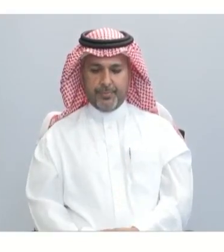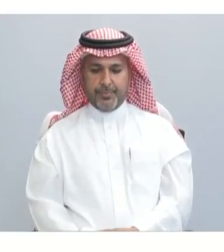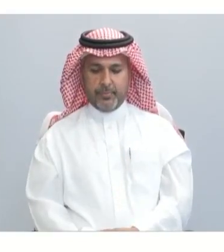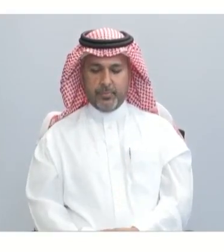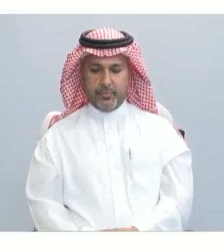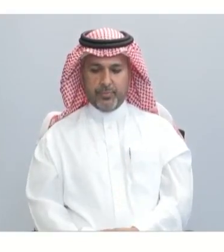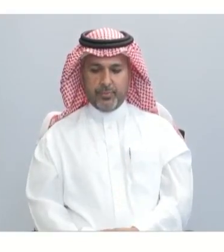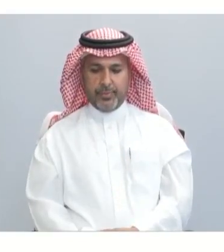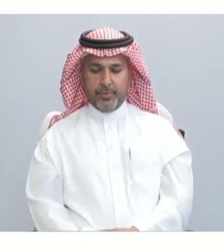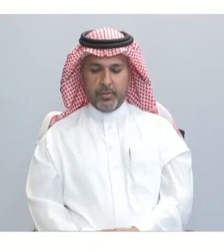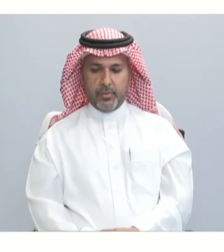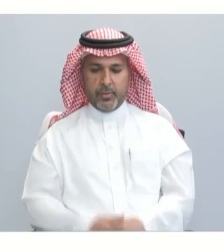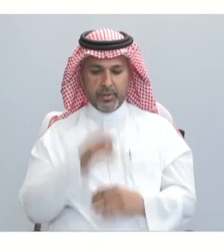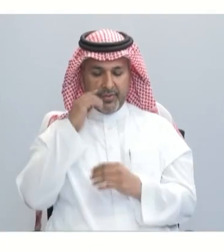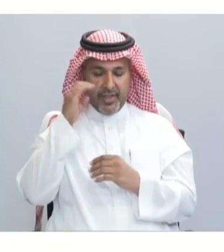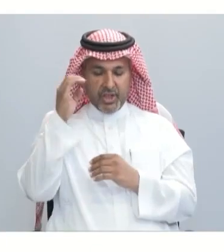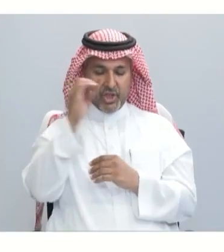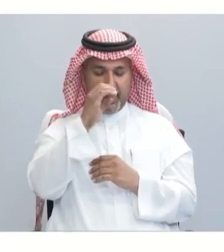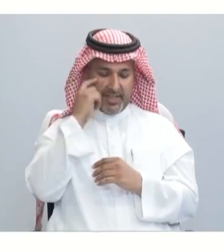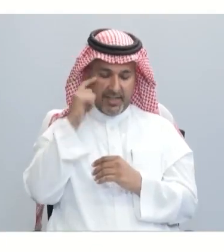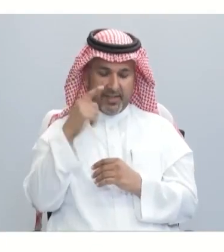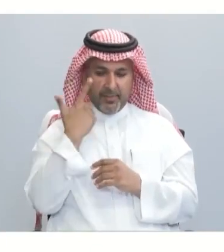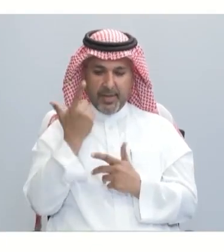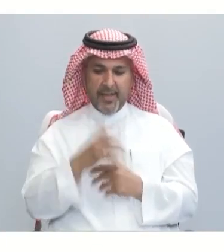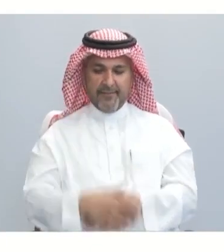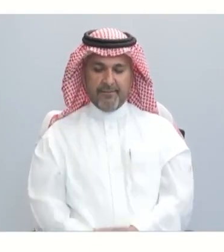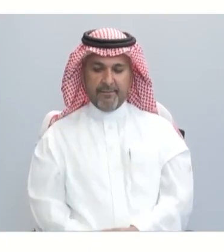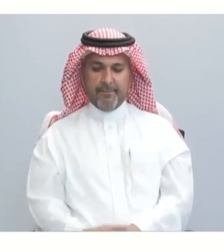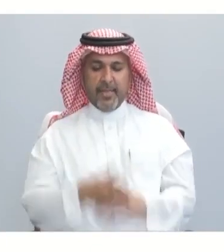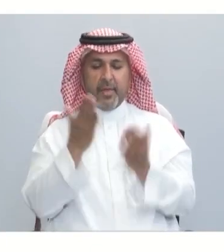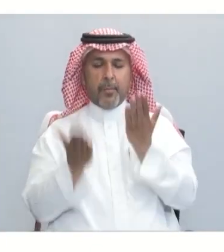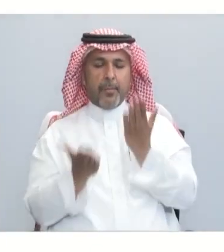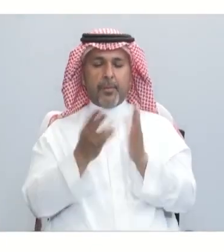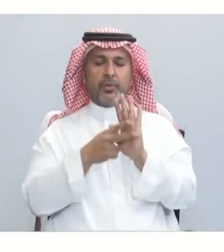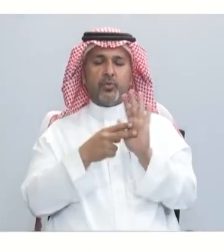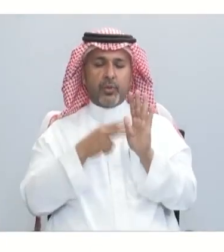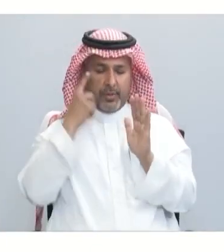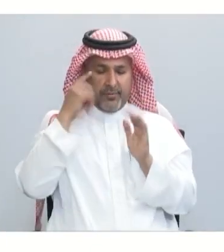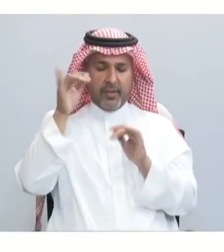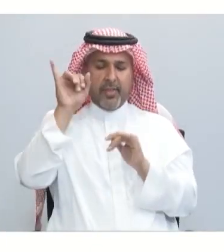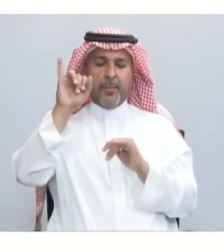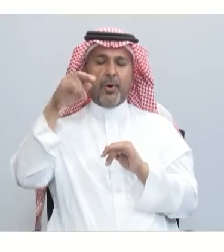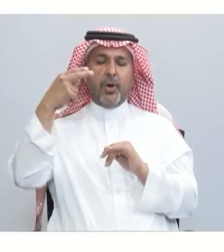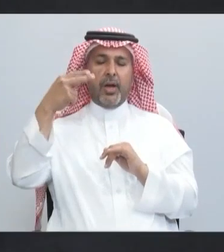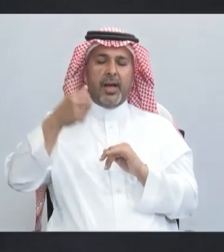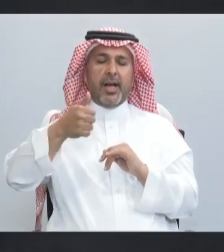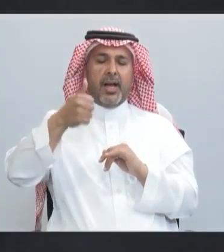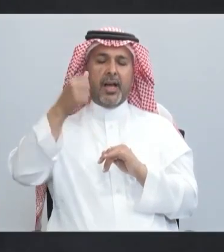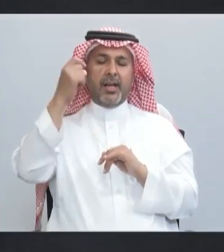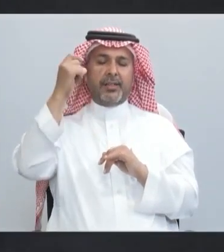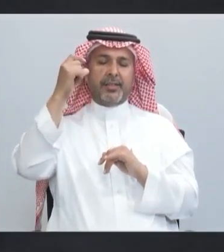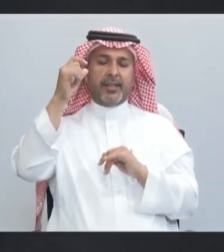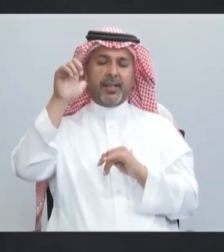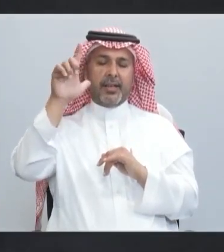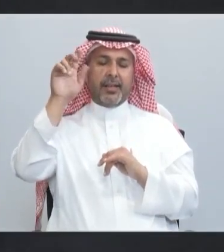في الطرف الايمن وجذر في الطرف الايسر ما فيه اعداد مطروحه او مجموعه خارج الجذر او عدد مضروب او